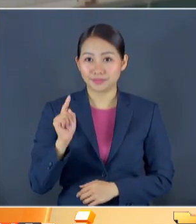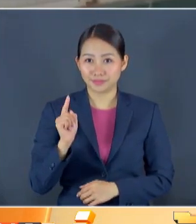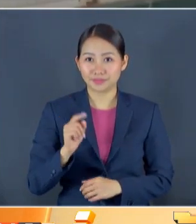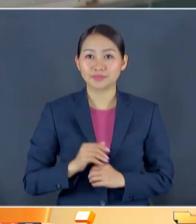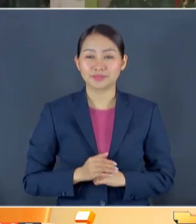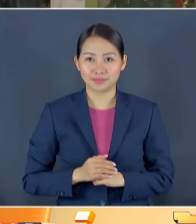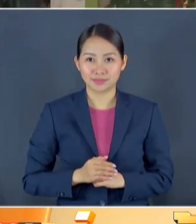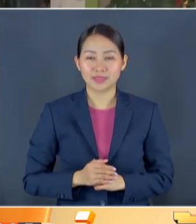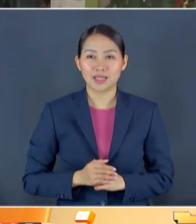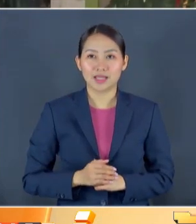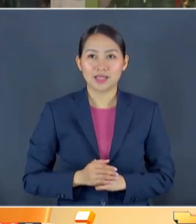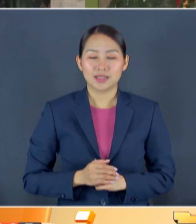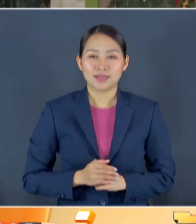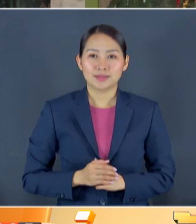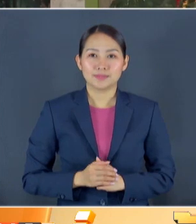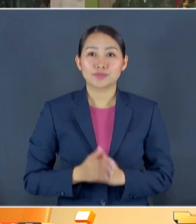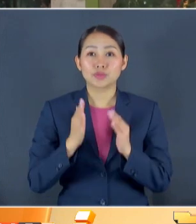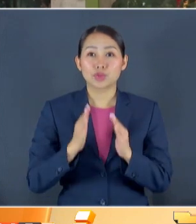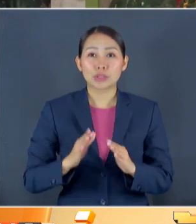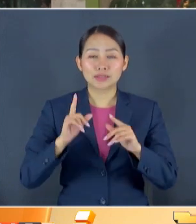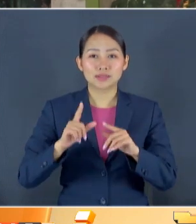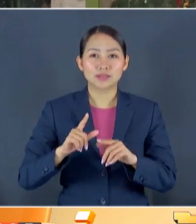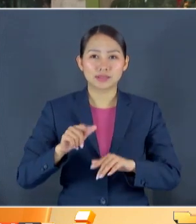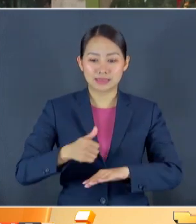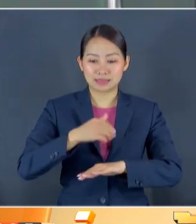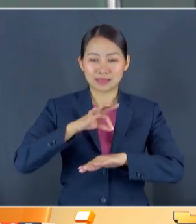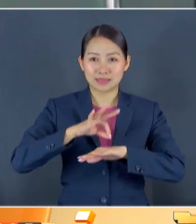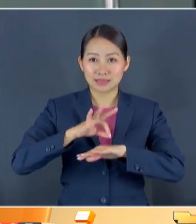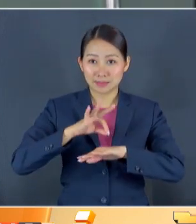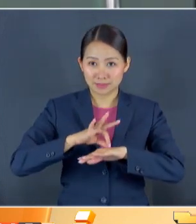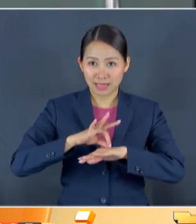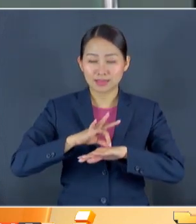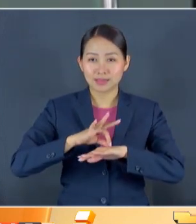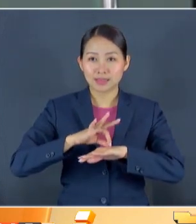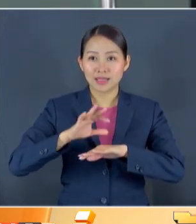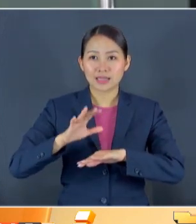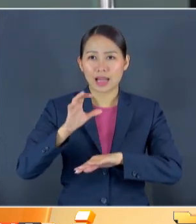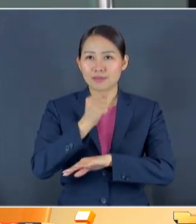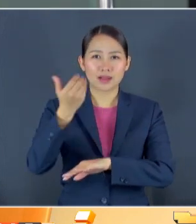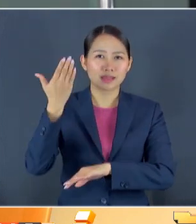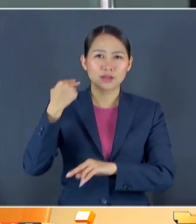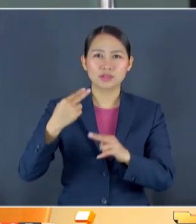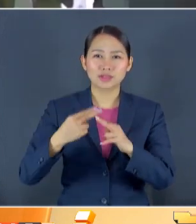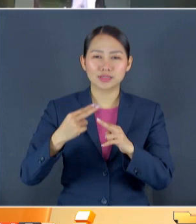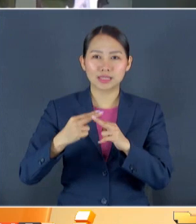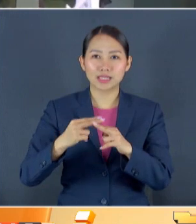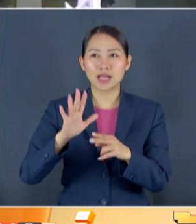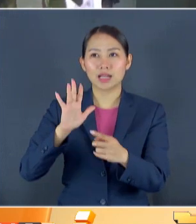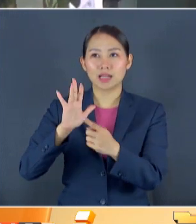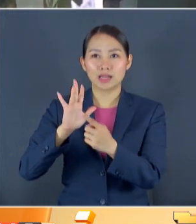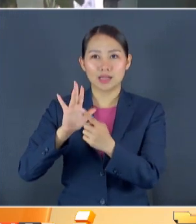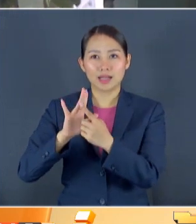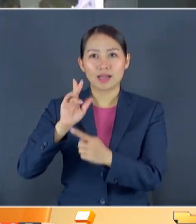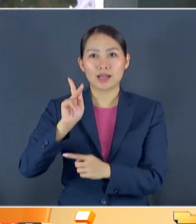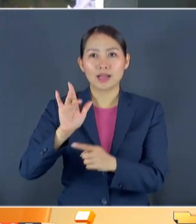กลับเข้ามาในประเทศไทยนะคะก็คือนายหลี่เซิ่งเจียวหลายคนตั้งข้อสังเกตเพราะลูกชายเฮียเก้าอ่ะทำไมนามสกุล